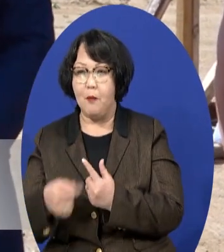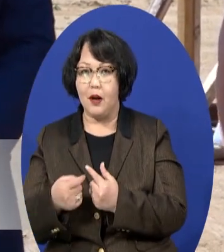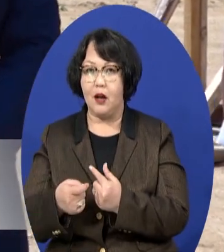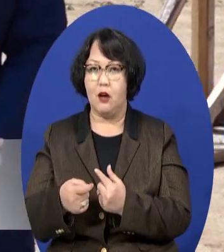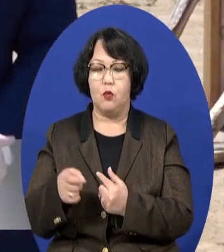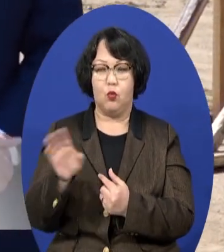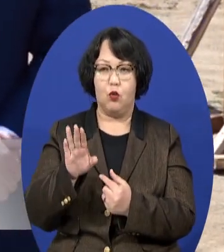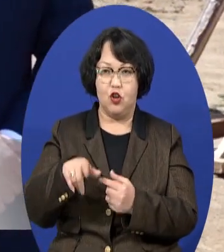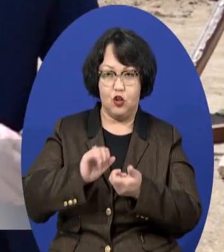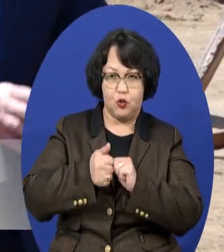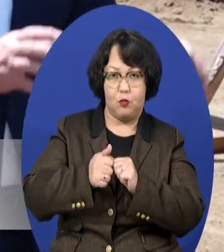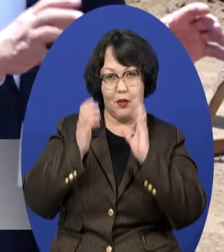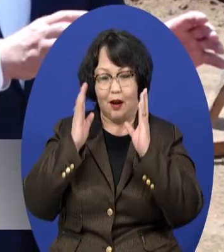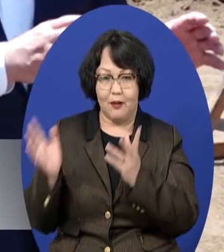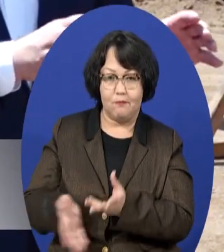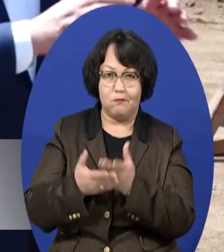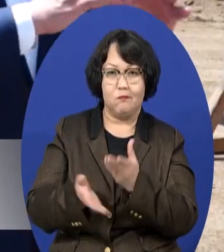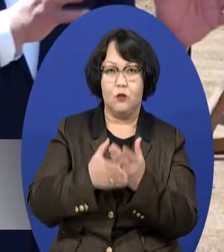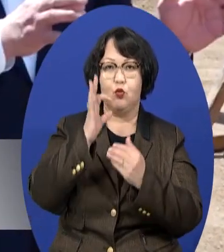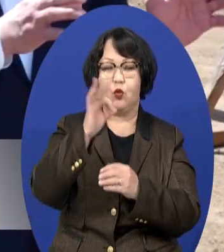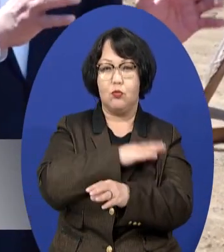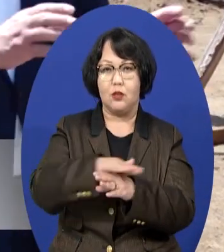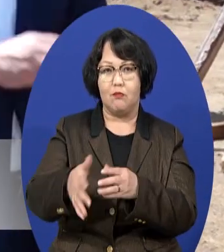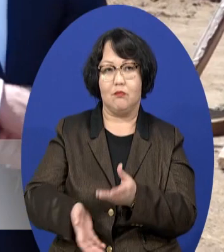л анхаарах гэж тэрийгэ